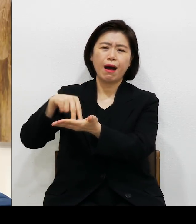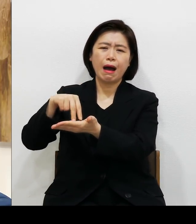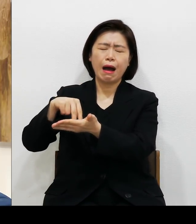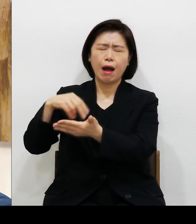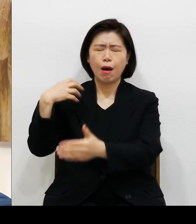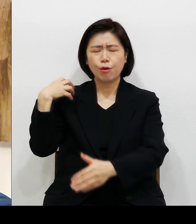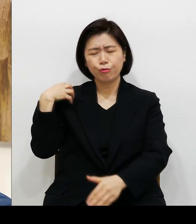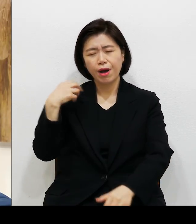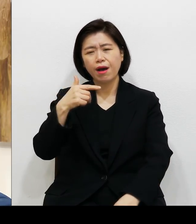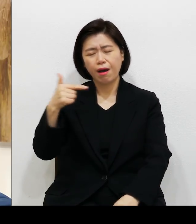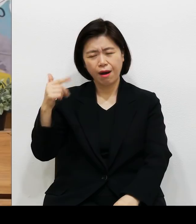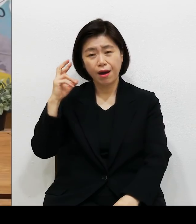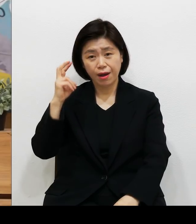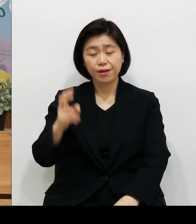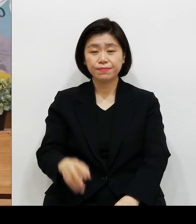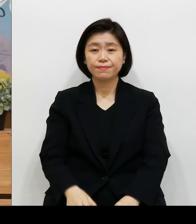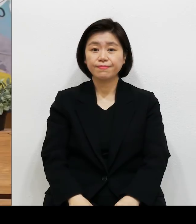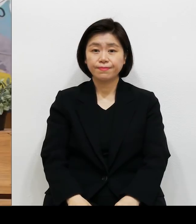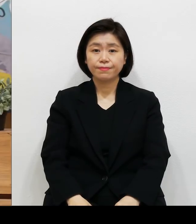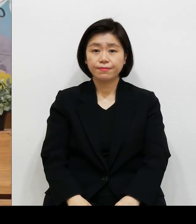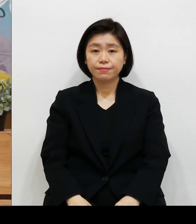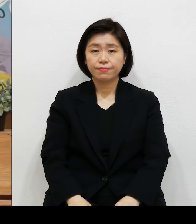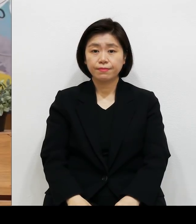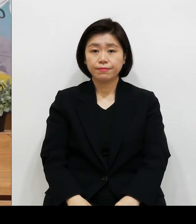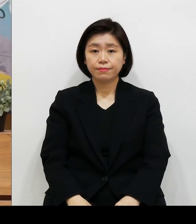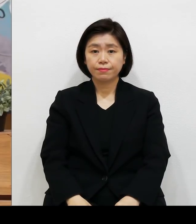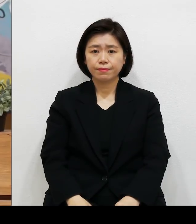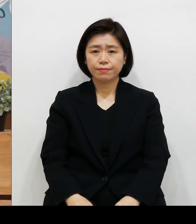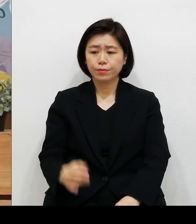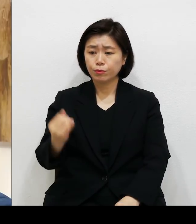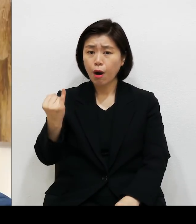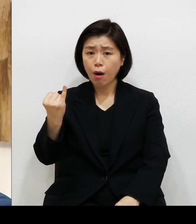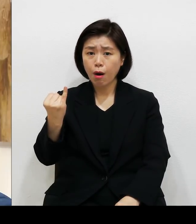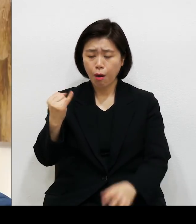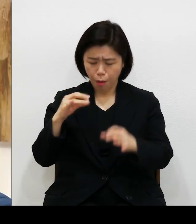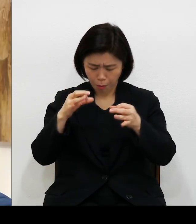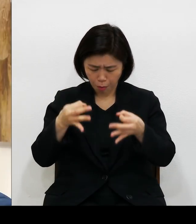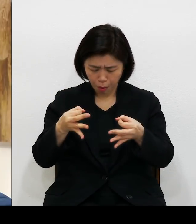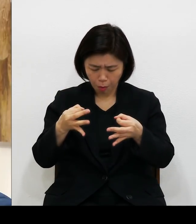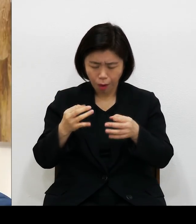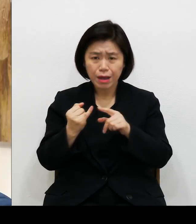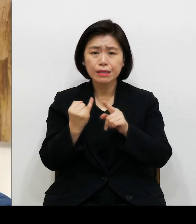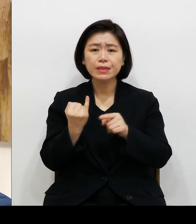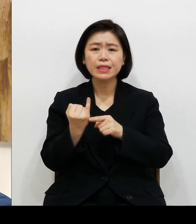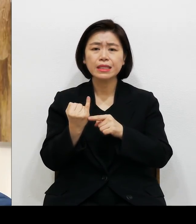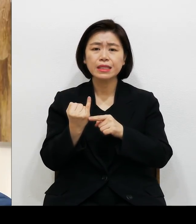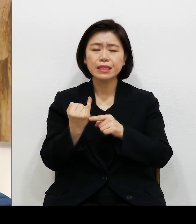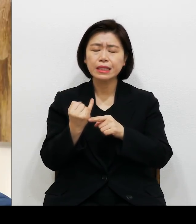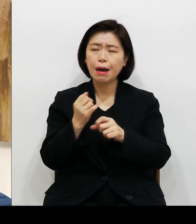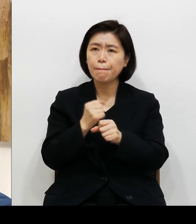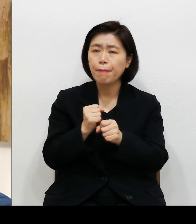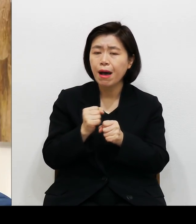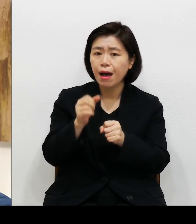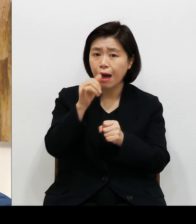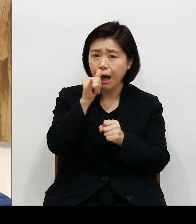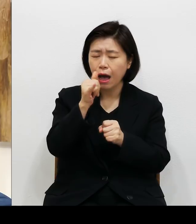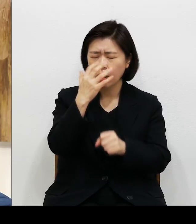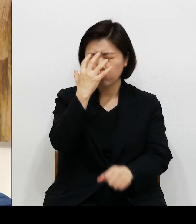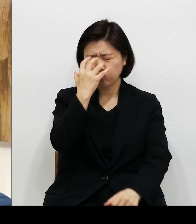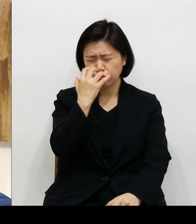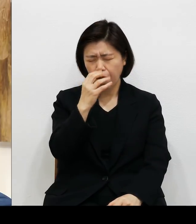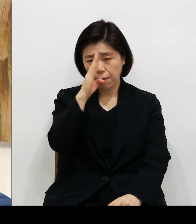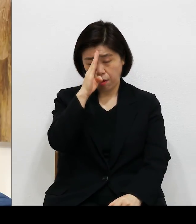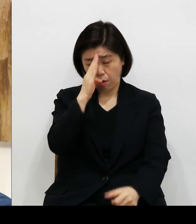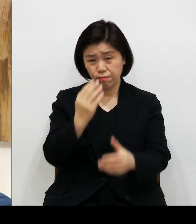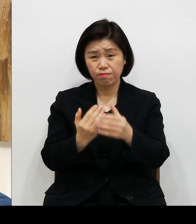그 부담이었었던 것 같아요. 네. 그러다 보니까 본인이 임신 사실을 알고 이렇게 그 우울증을 좀 크게